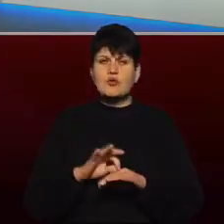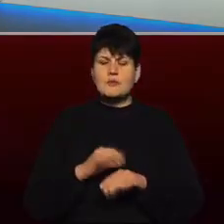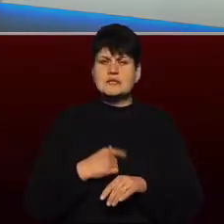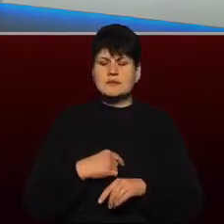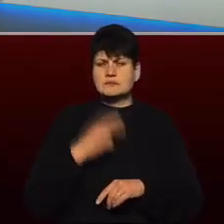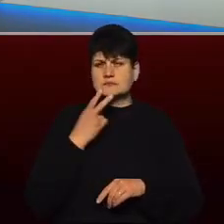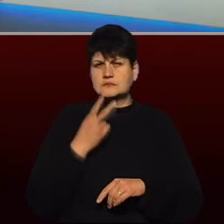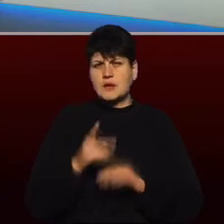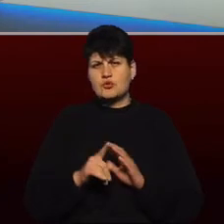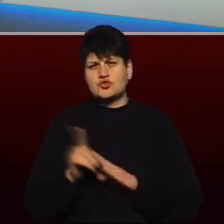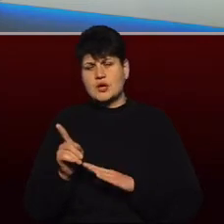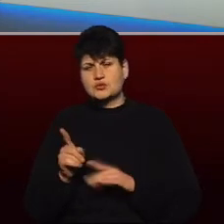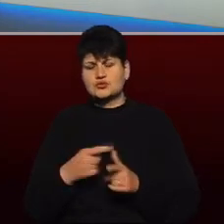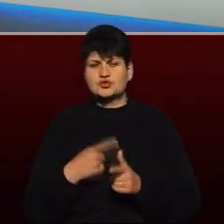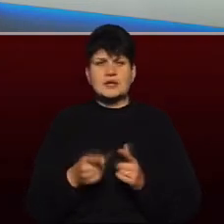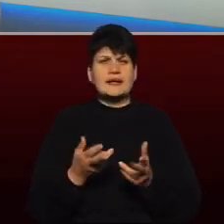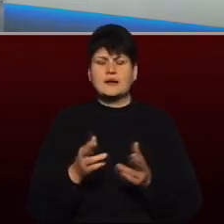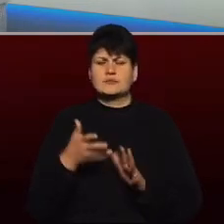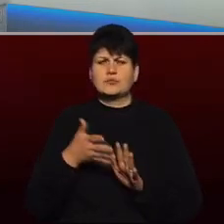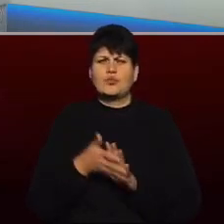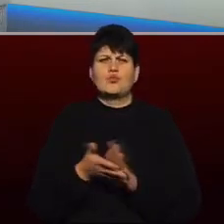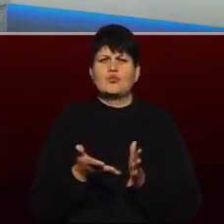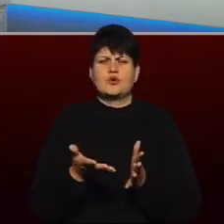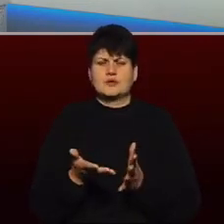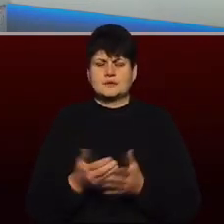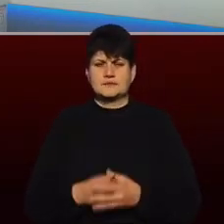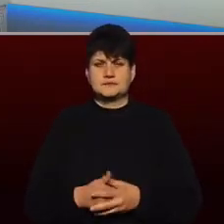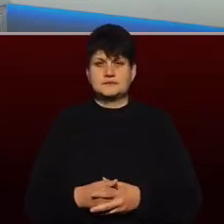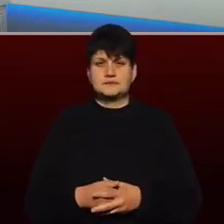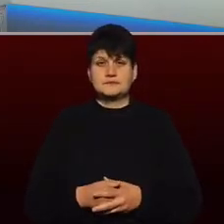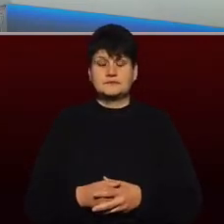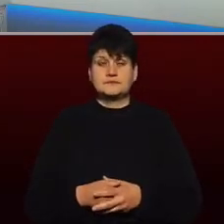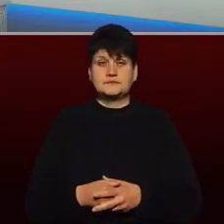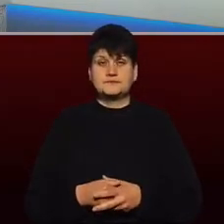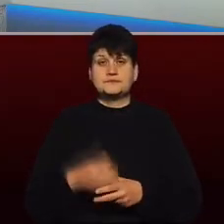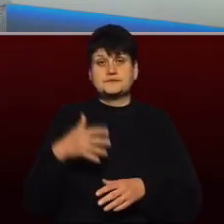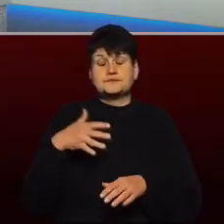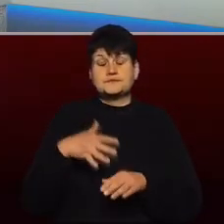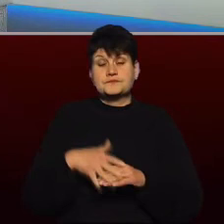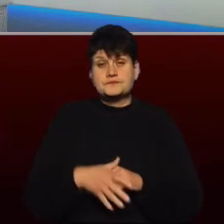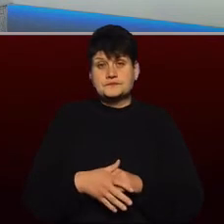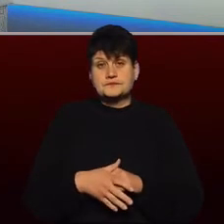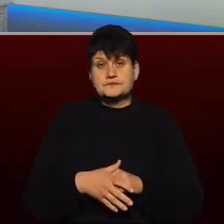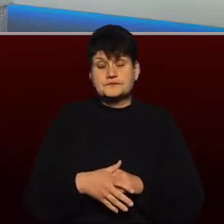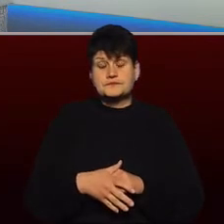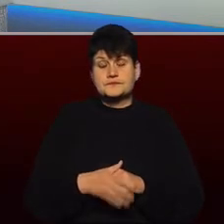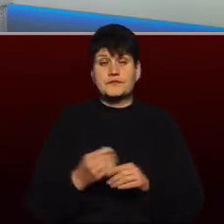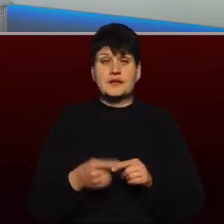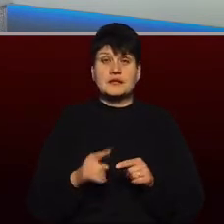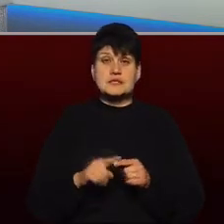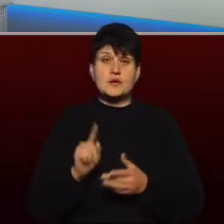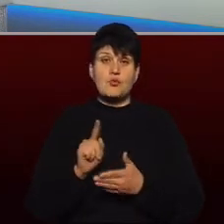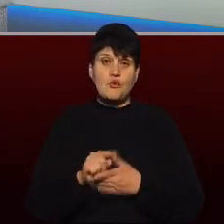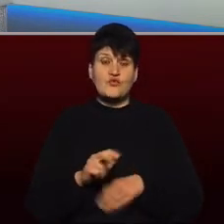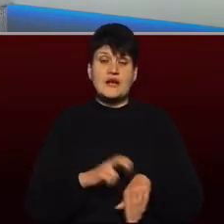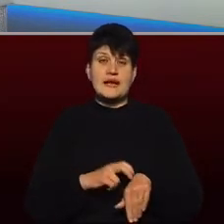початку? Як розпізнати, що вже є симптоми? Розпізнати, в принципі, це обов'язок лікаря, в першу